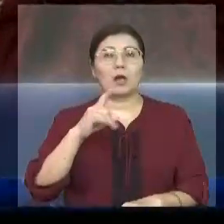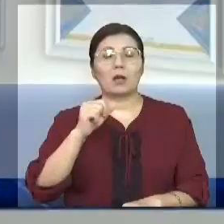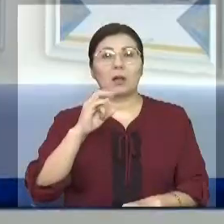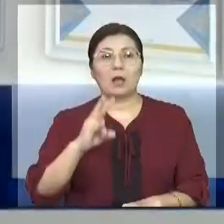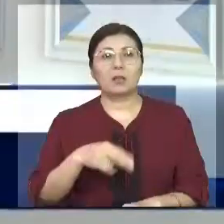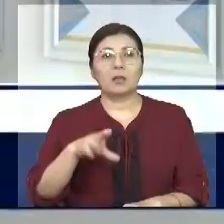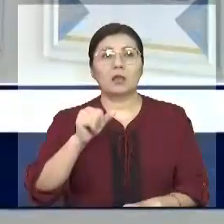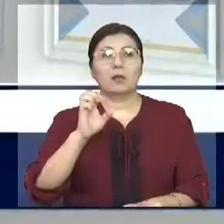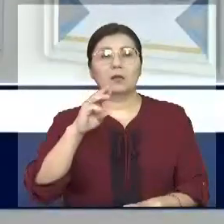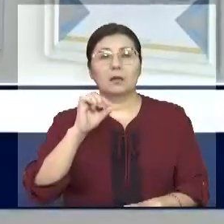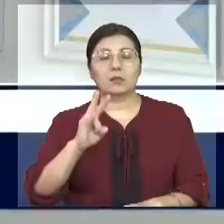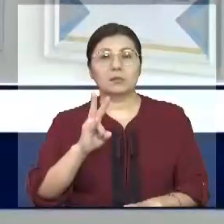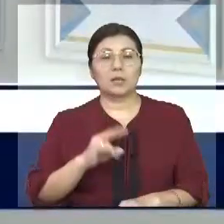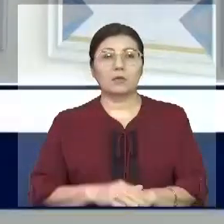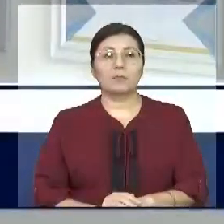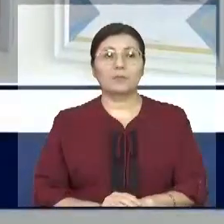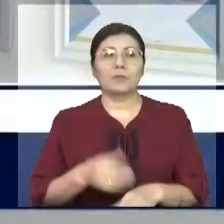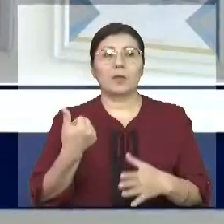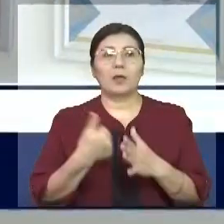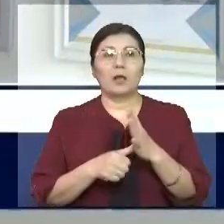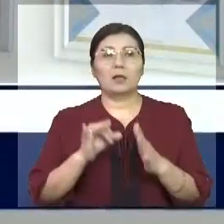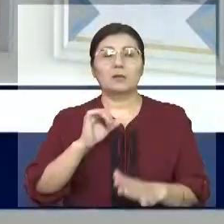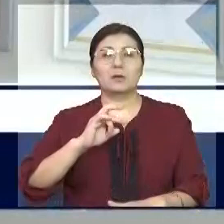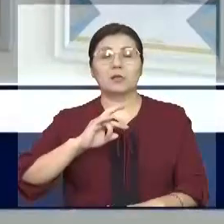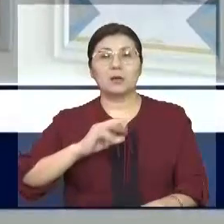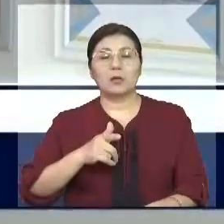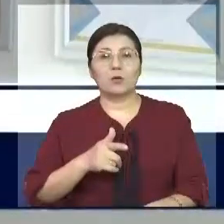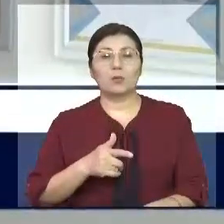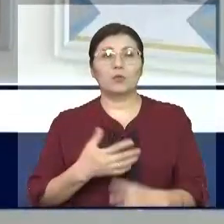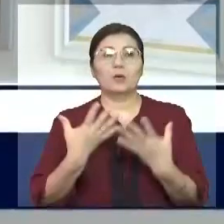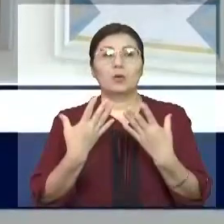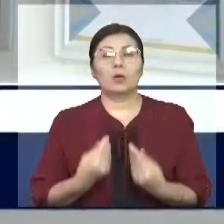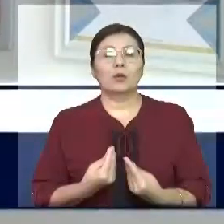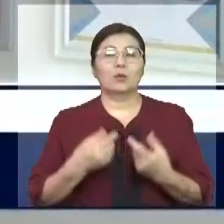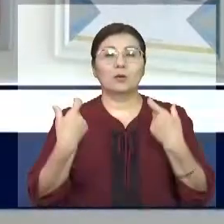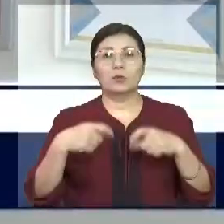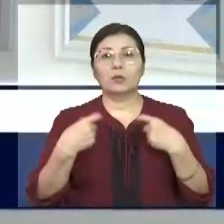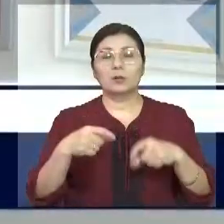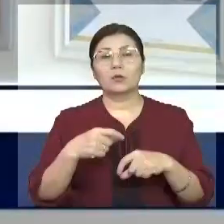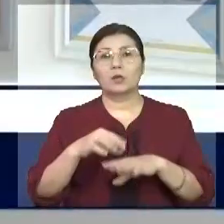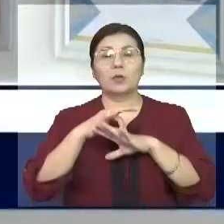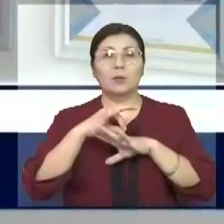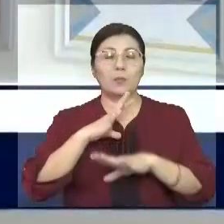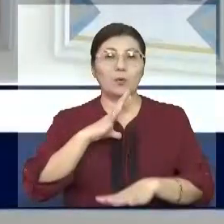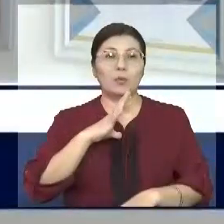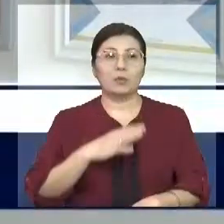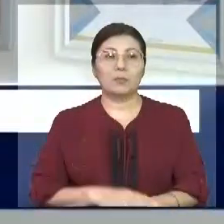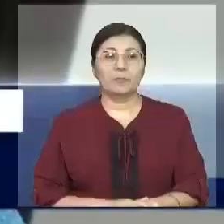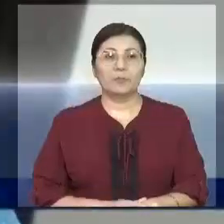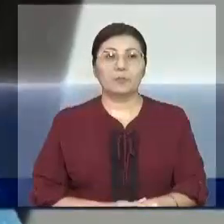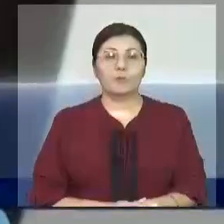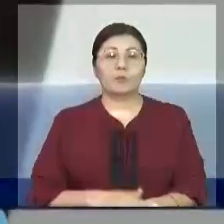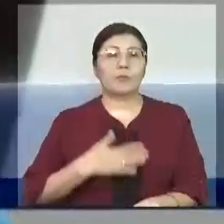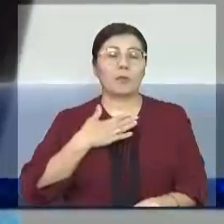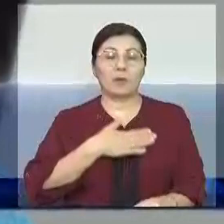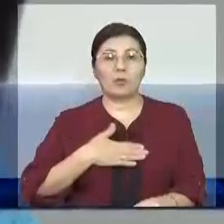егіздері. 6-шы маусым күні тапсырдым. Таңдау пәні математика география болды. Бойымда ешқандай